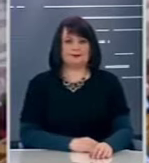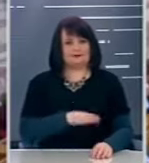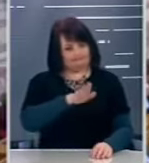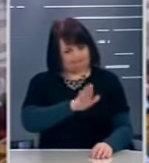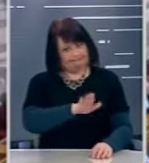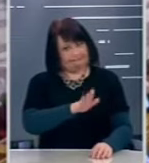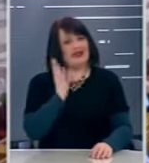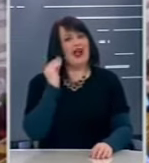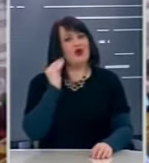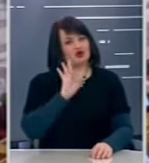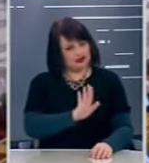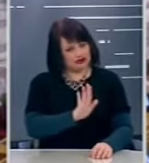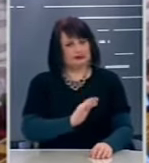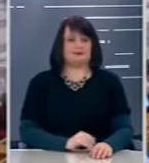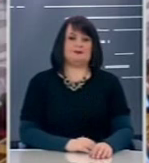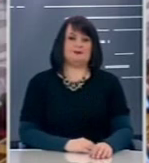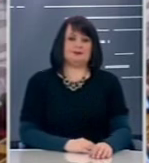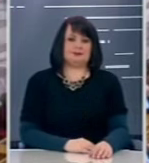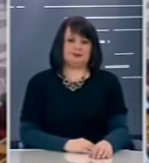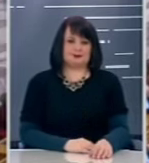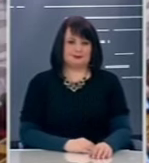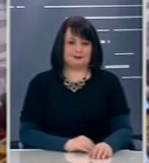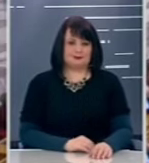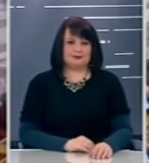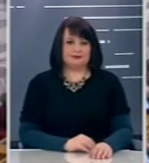παρακαλώ. Παρακαλώ, κάντε ησυχία.